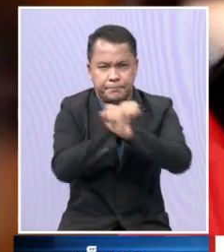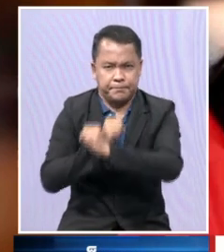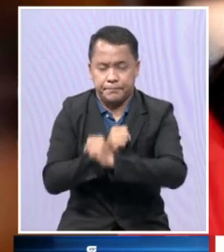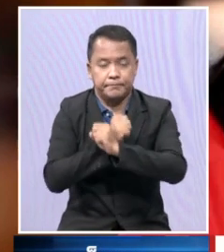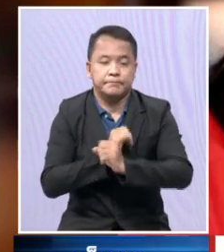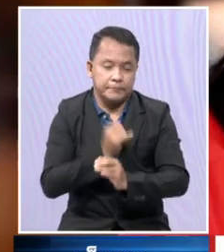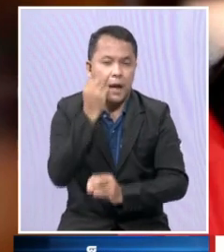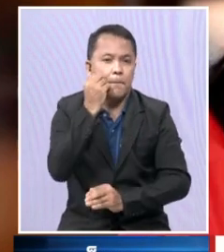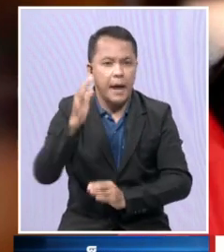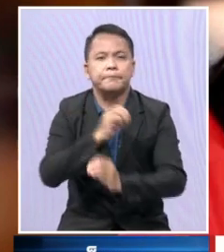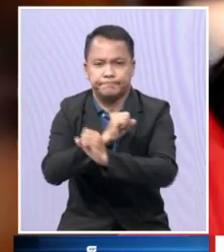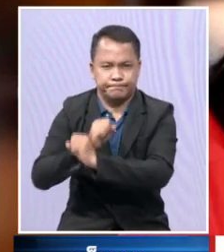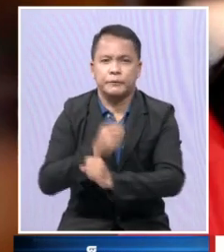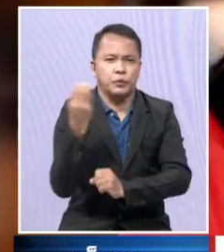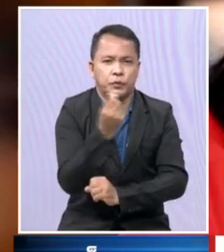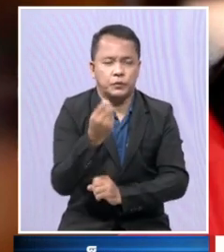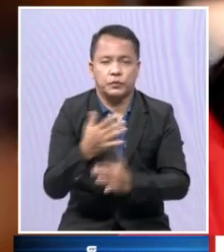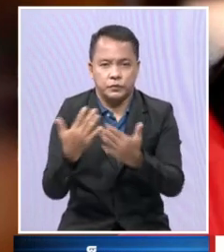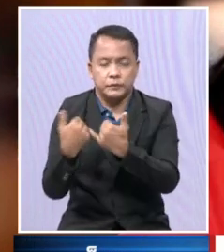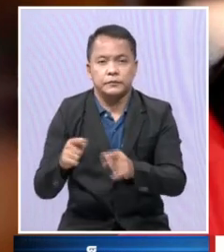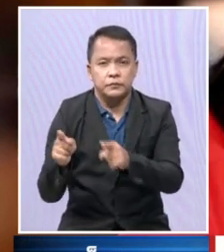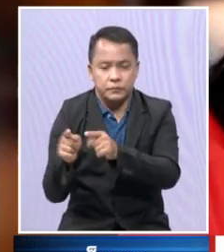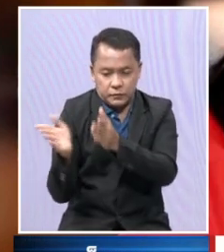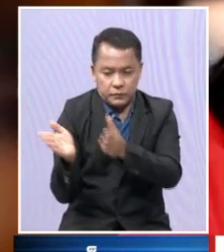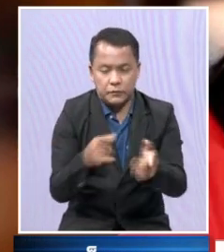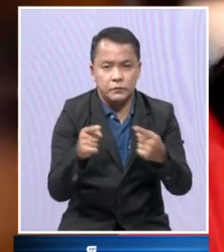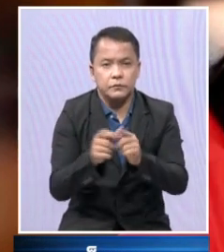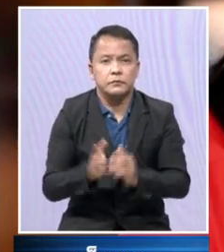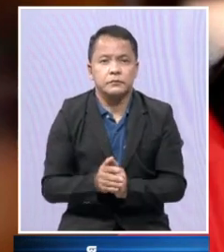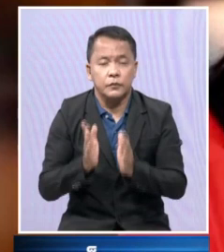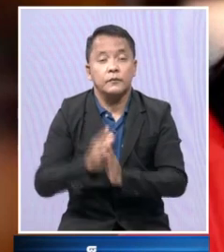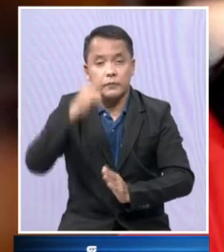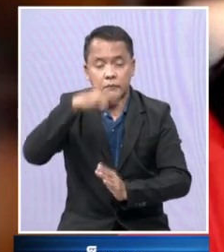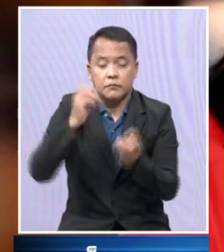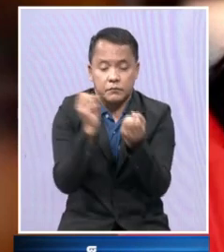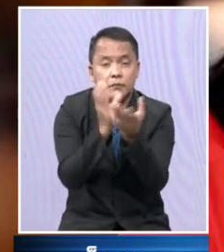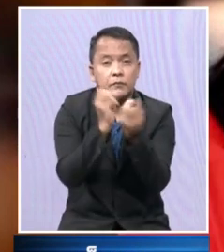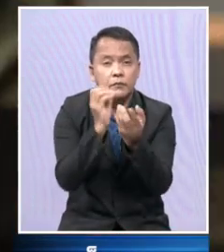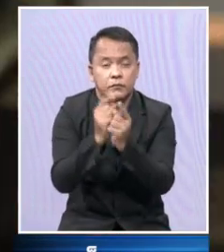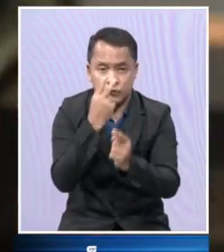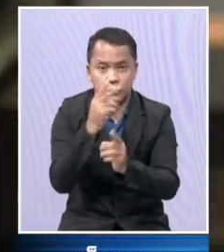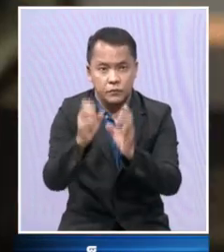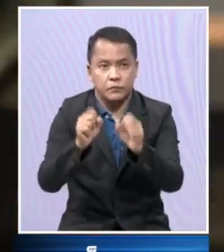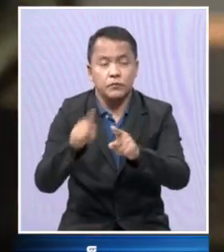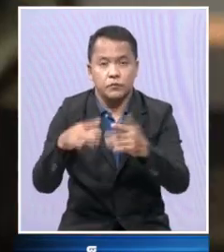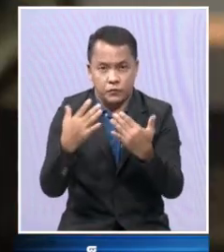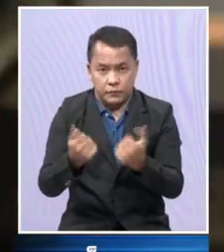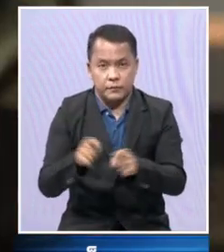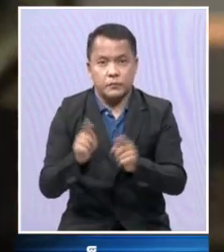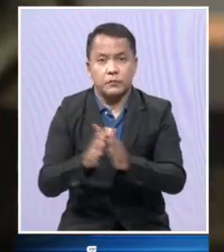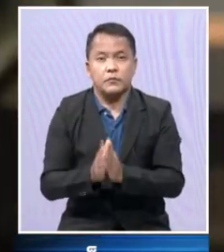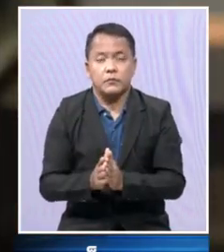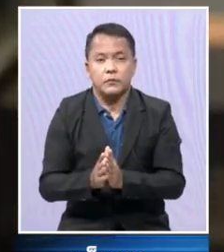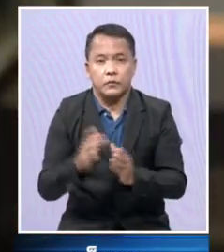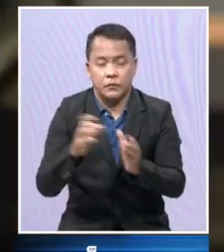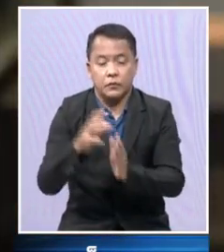ได้เดินทางกลับบ้านโดยเร็วนะครับ ส่วนความเคลื่อนไหวโดยเฉพาะอย่างยิ่งคนที่ได้รับผลกระทบนะครับจับตากันหน่อยเพราะว่าตอนนี้ทาง